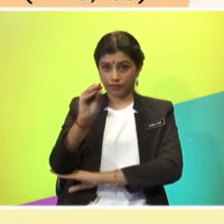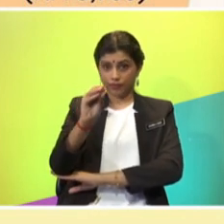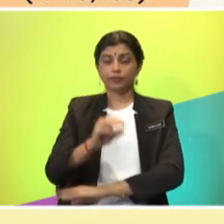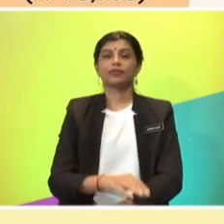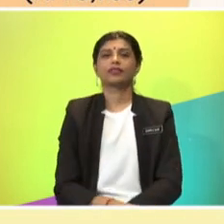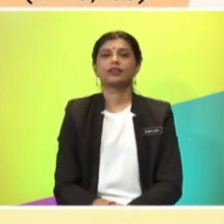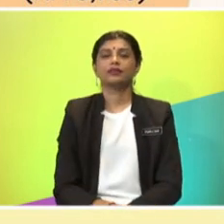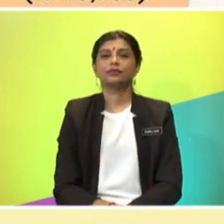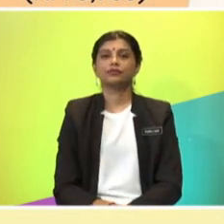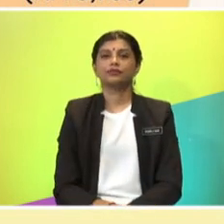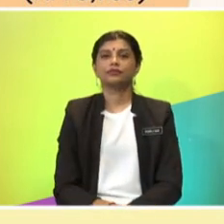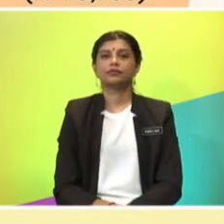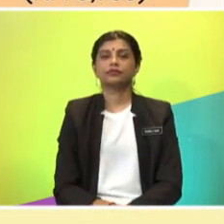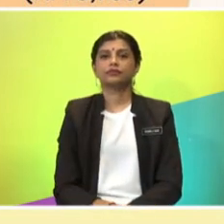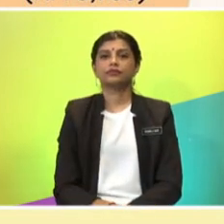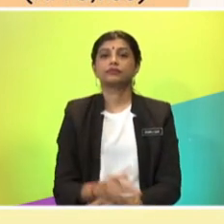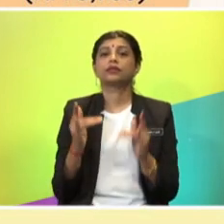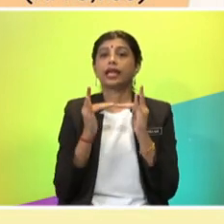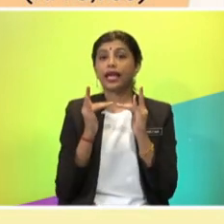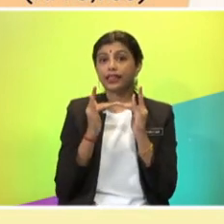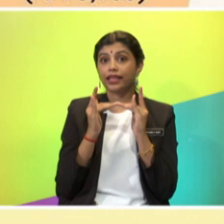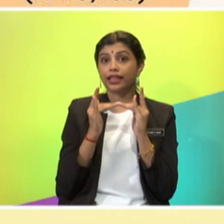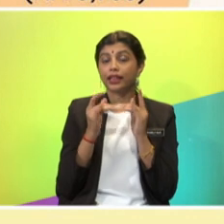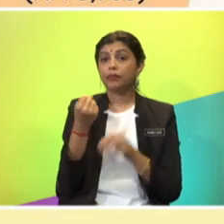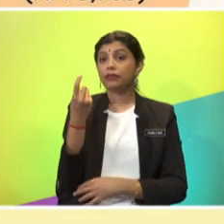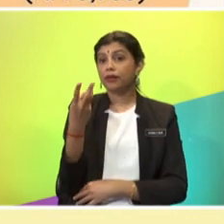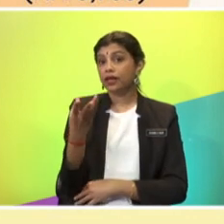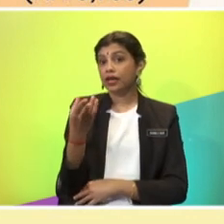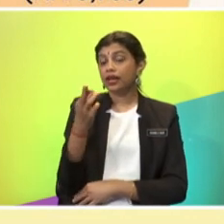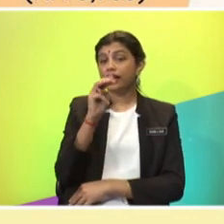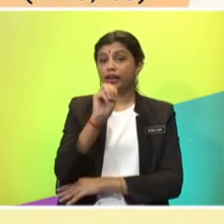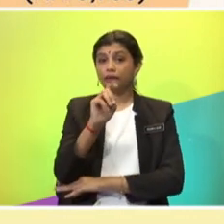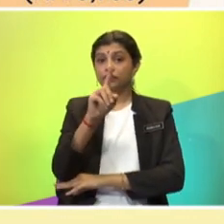RM2,350. Baik. Yang ketiga, katil berharga